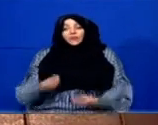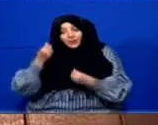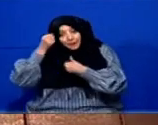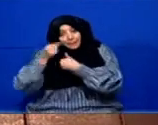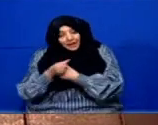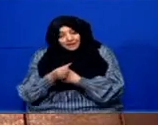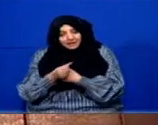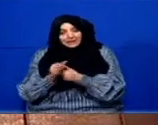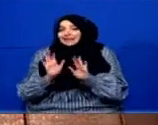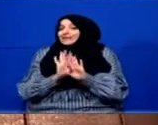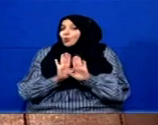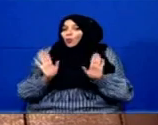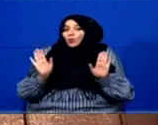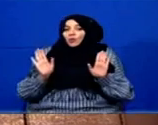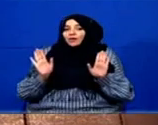فقط